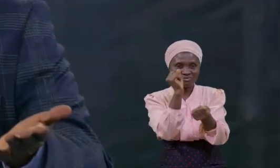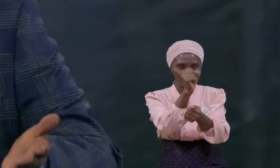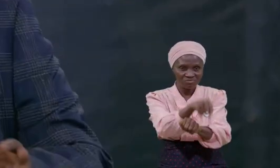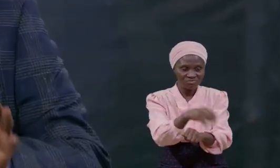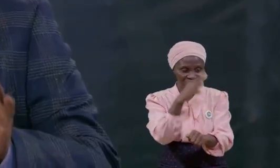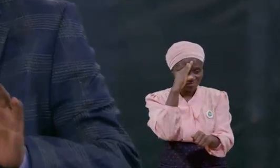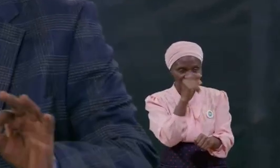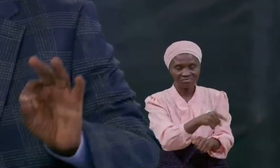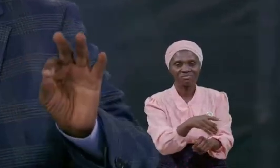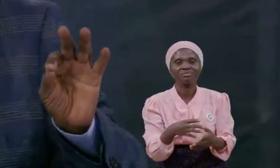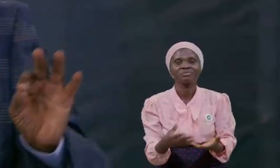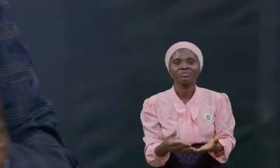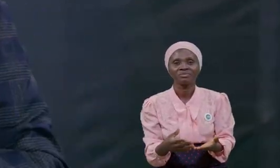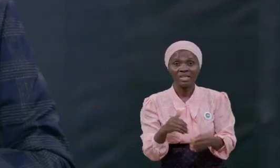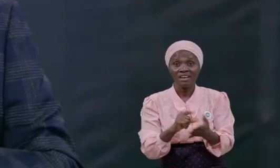Verset 7.